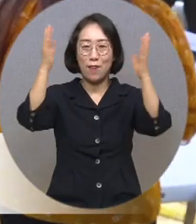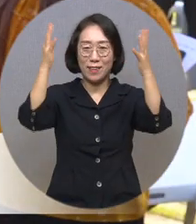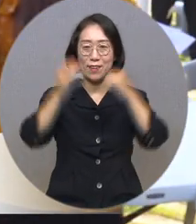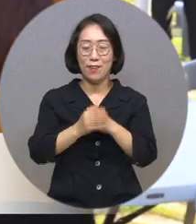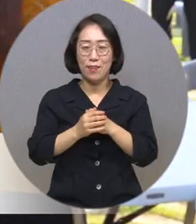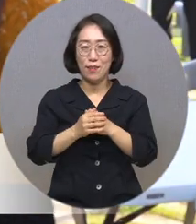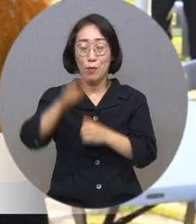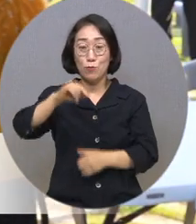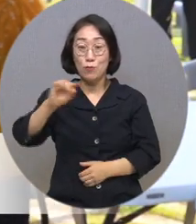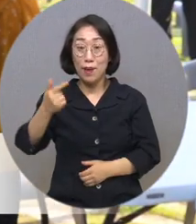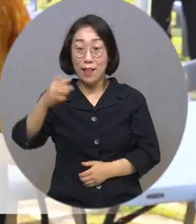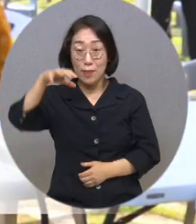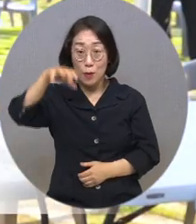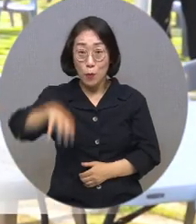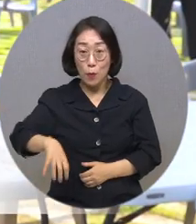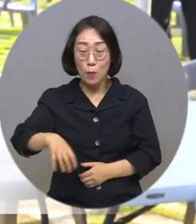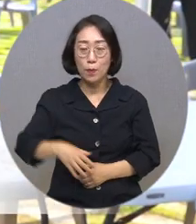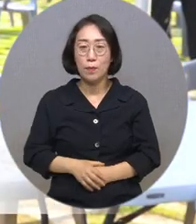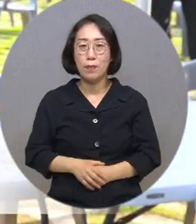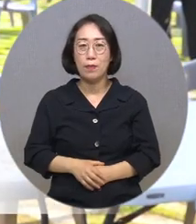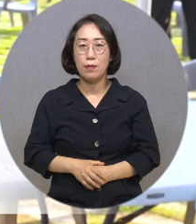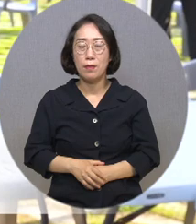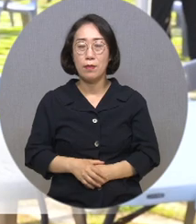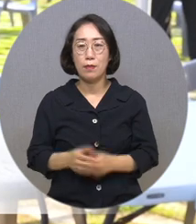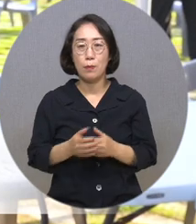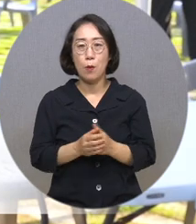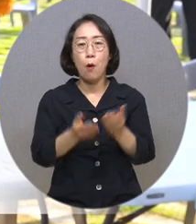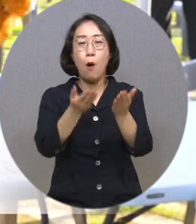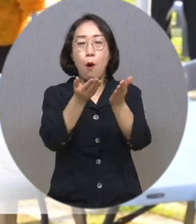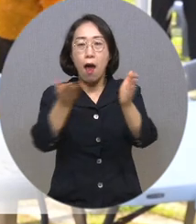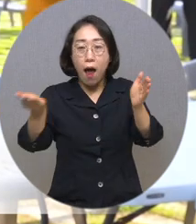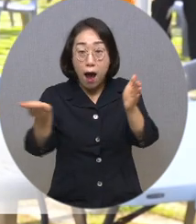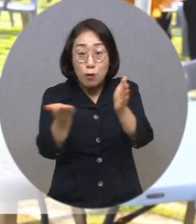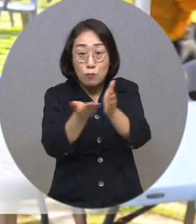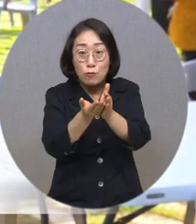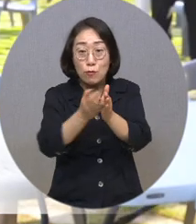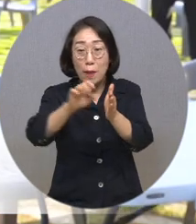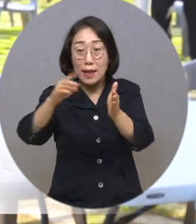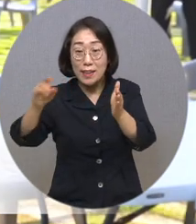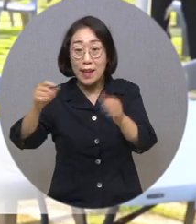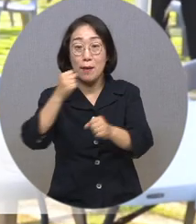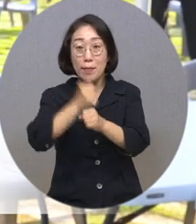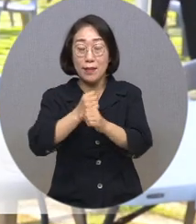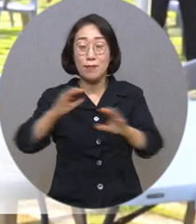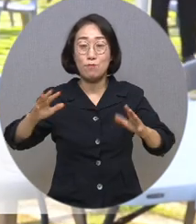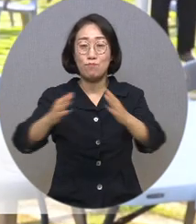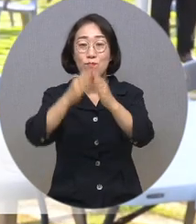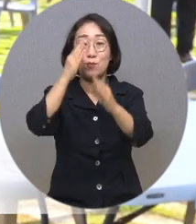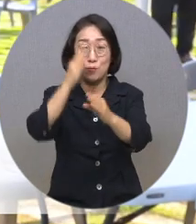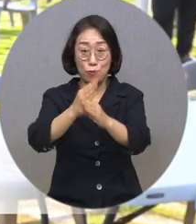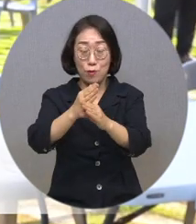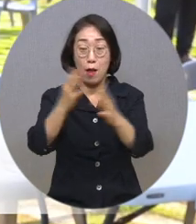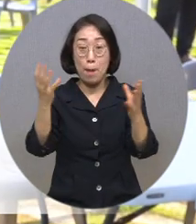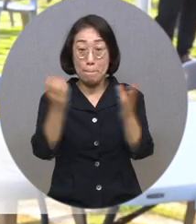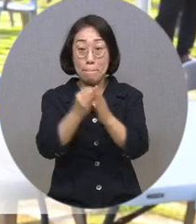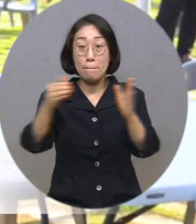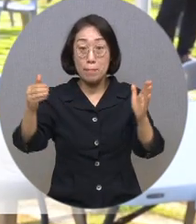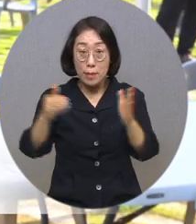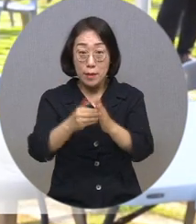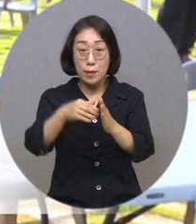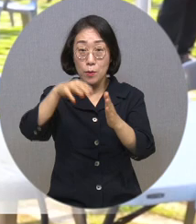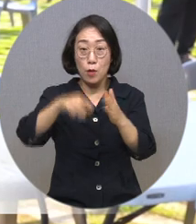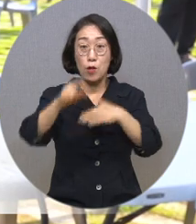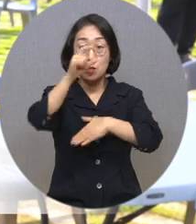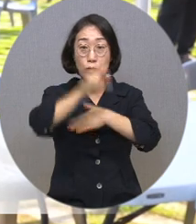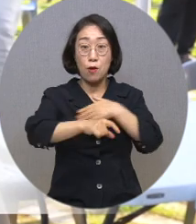우리 부안군은 궁항에 마리나 항만을 건설 중에 있고요. 그 마리나 항만이 건설되면 우리 부안은